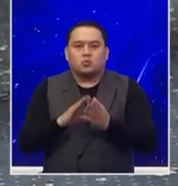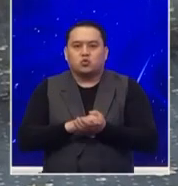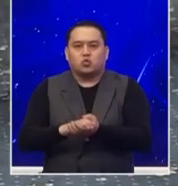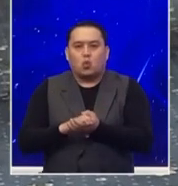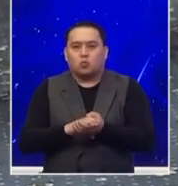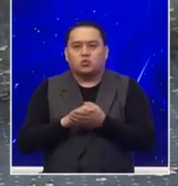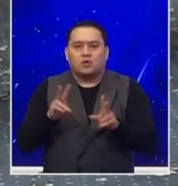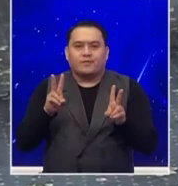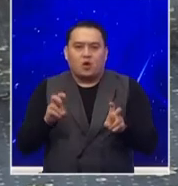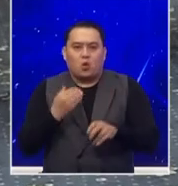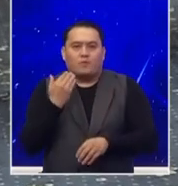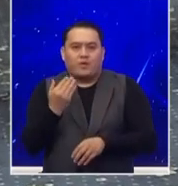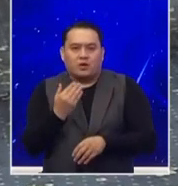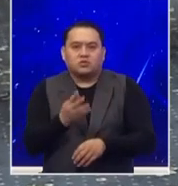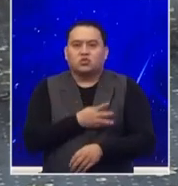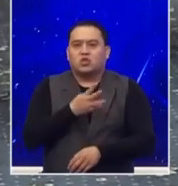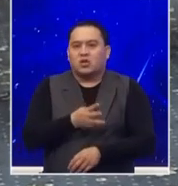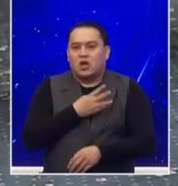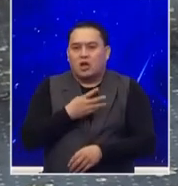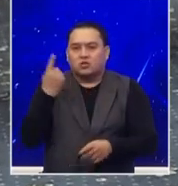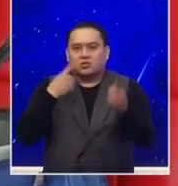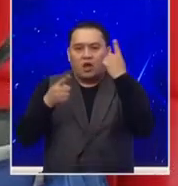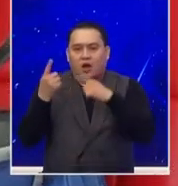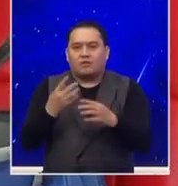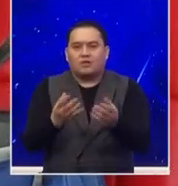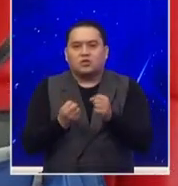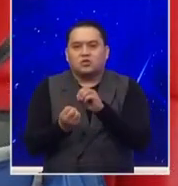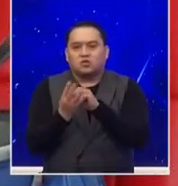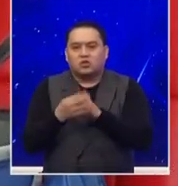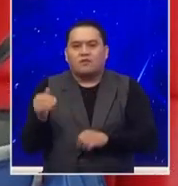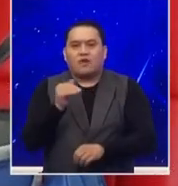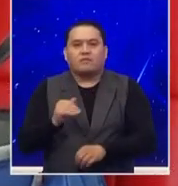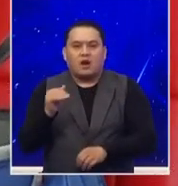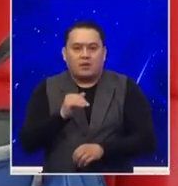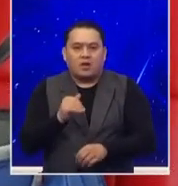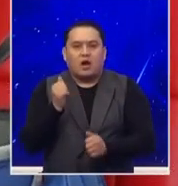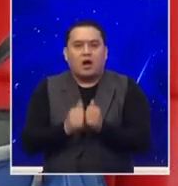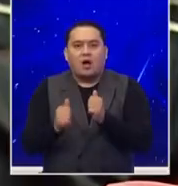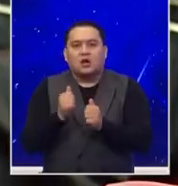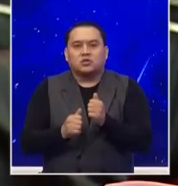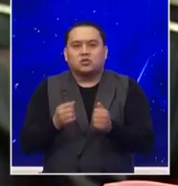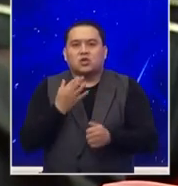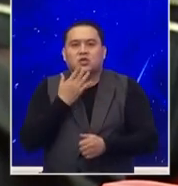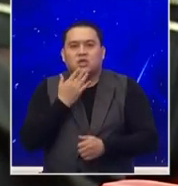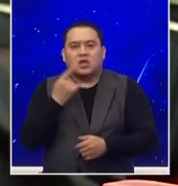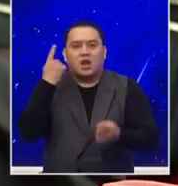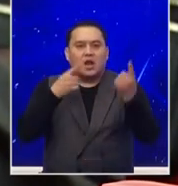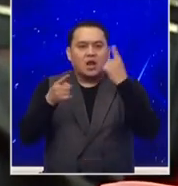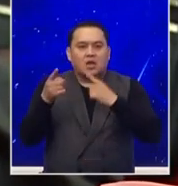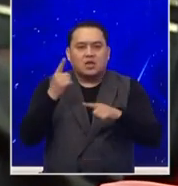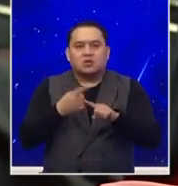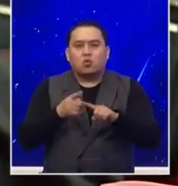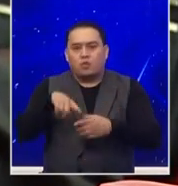дружбы @mail.ru. Заявки и сказки принимаются до 14 февраля. У каждого этноса есть свои легенды и